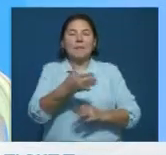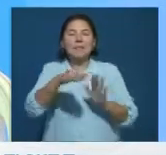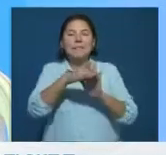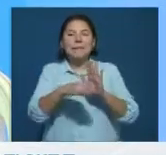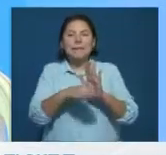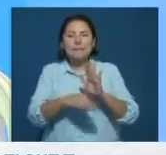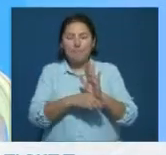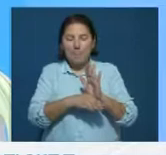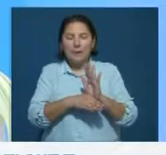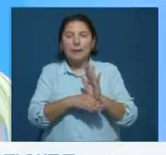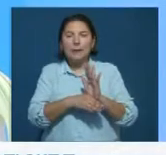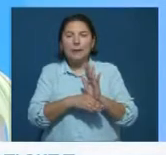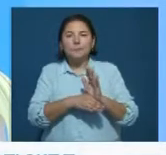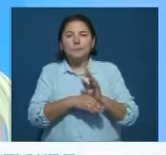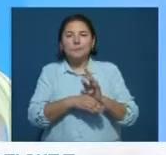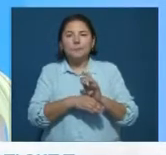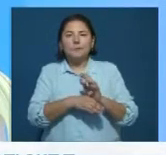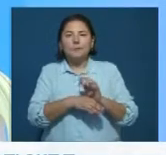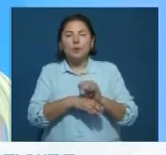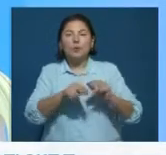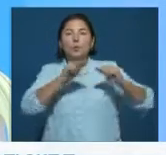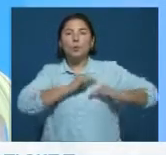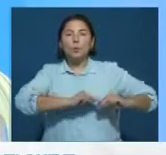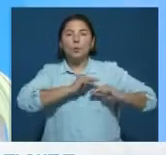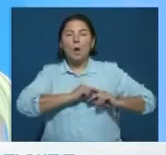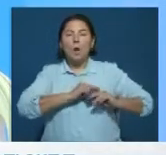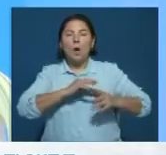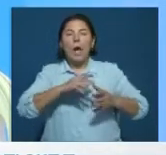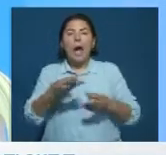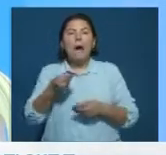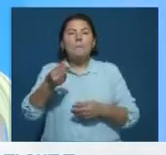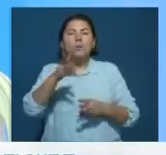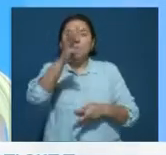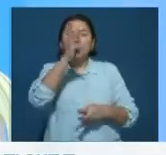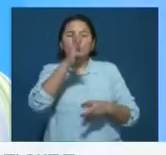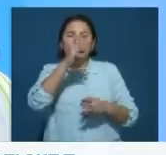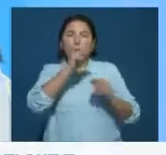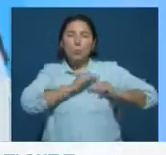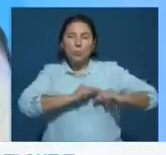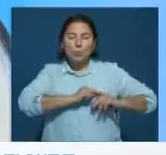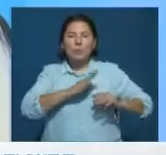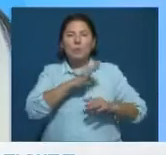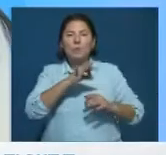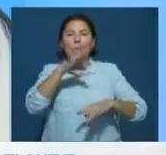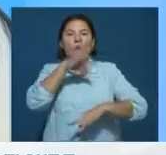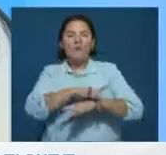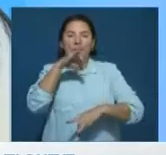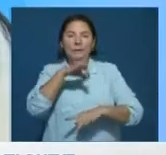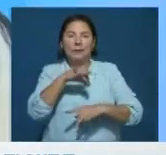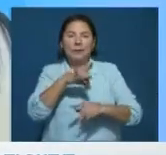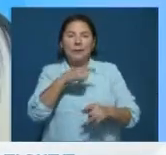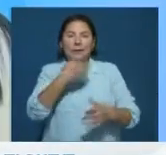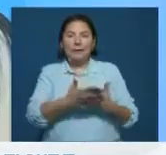системы, на систему труда. То есть оплата труда будет уже по новой, по факторно-бальной